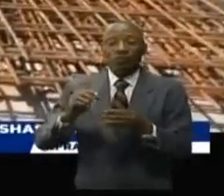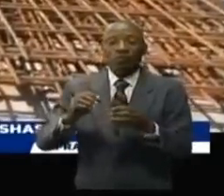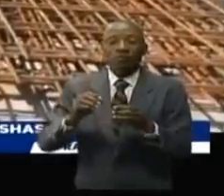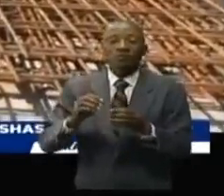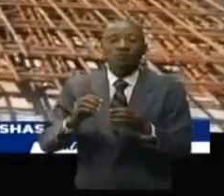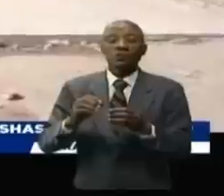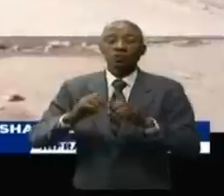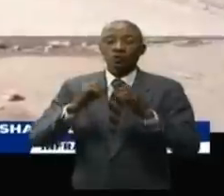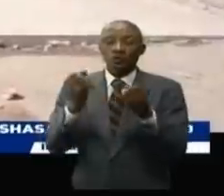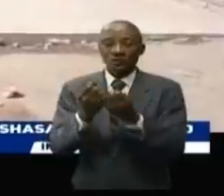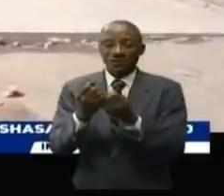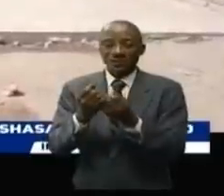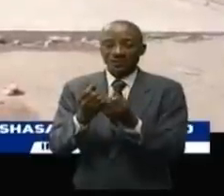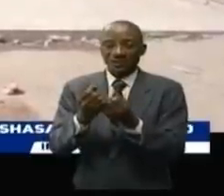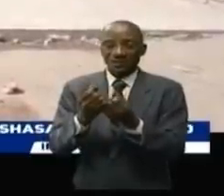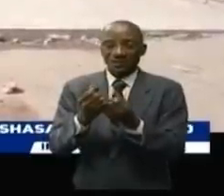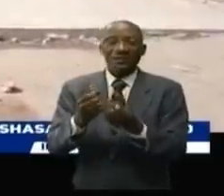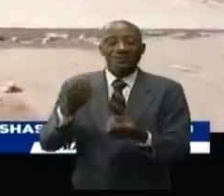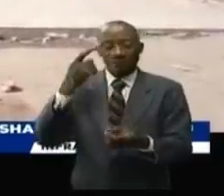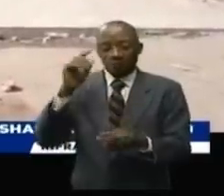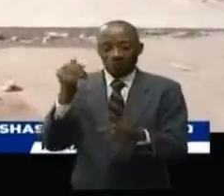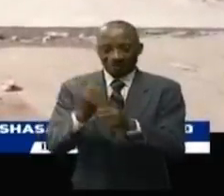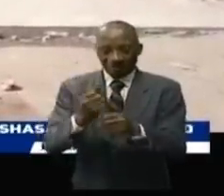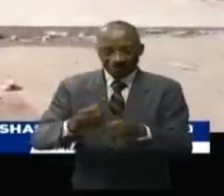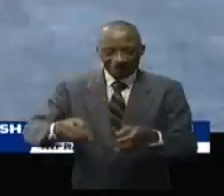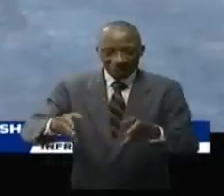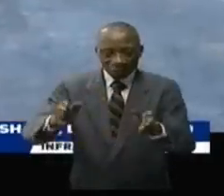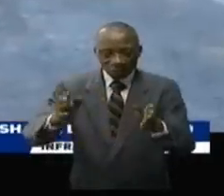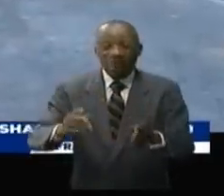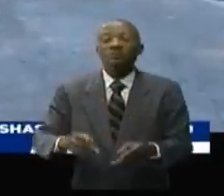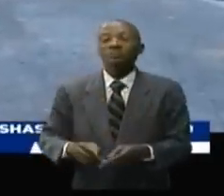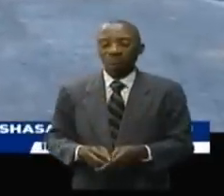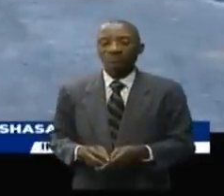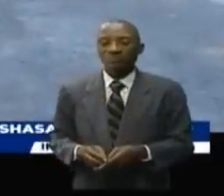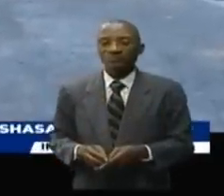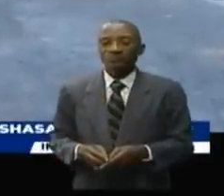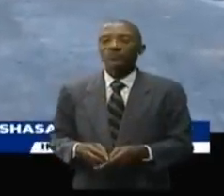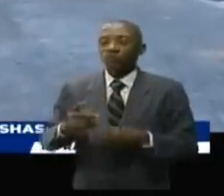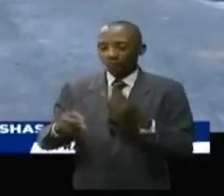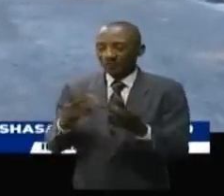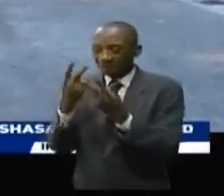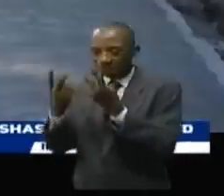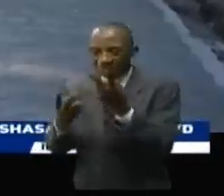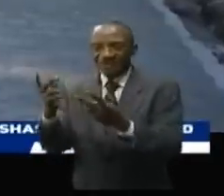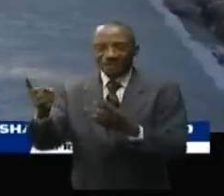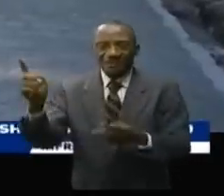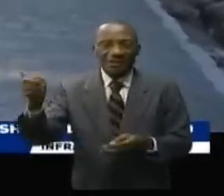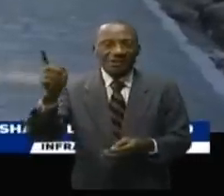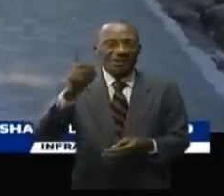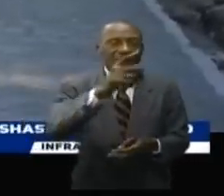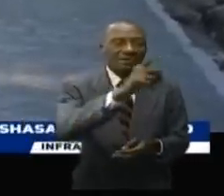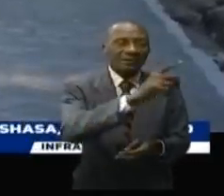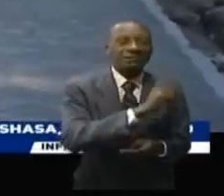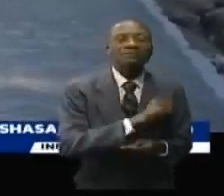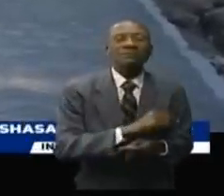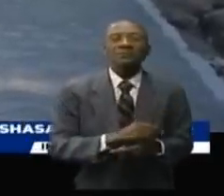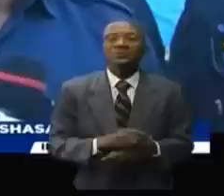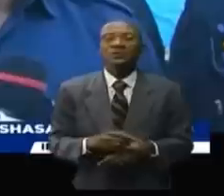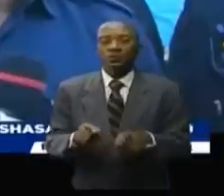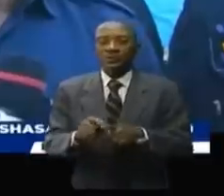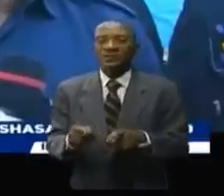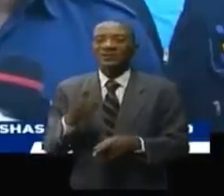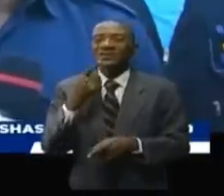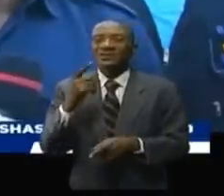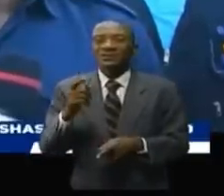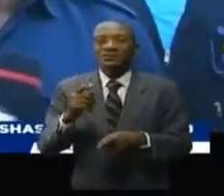des travaux qui sont financés par le père, comme sur les chantiers d'Ilikasi.